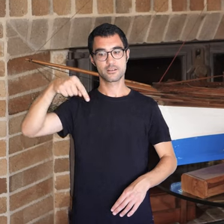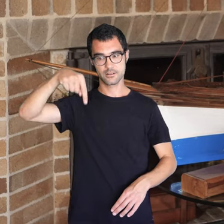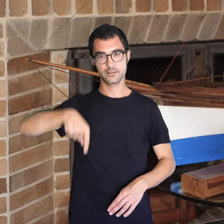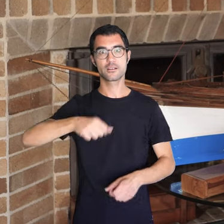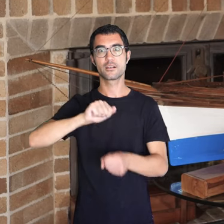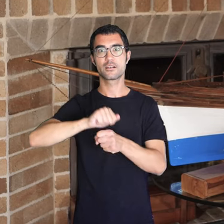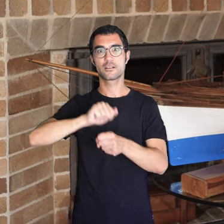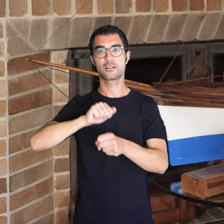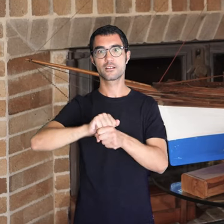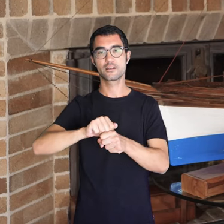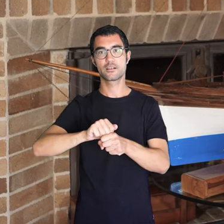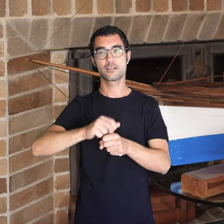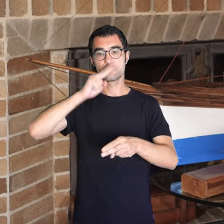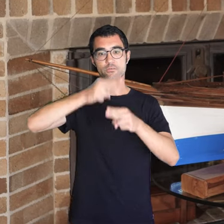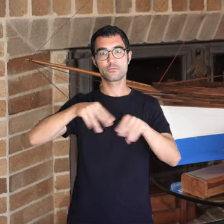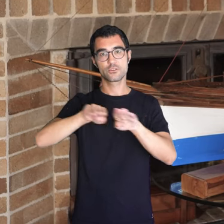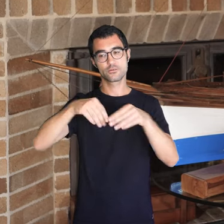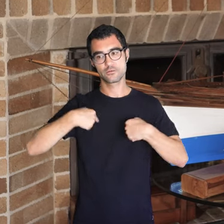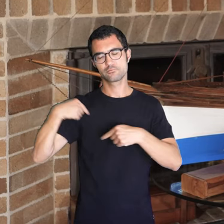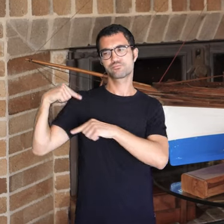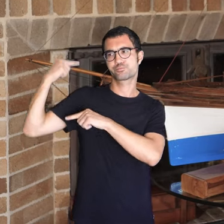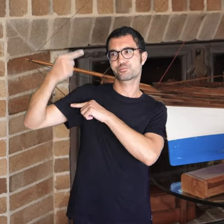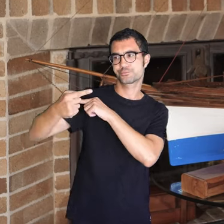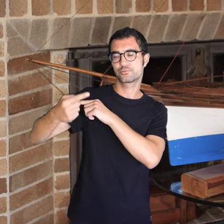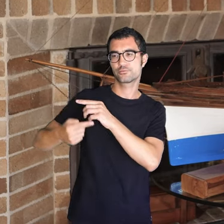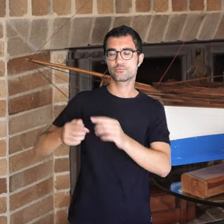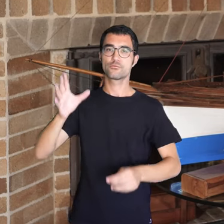fills també van seguir aquí fent feina